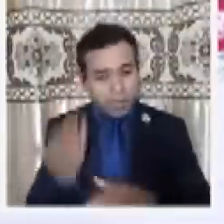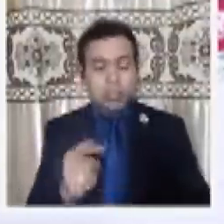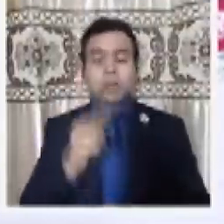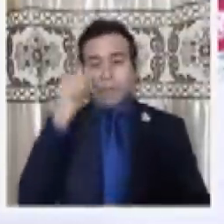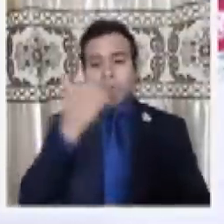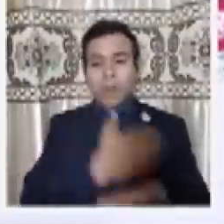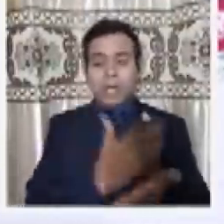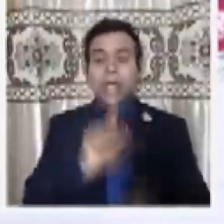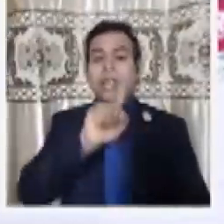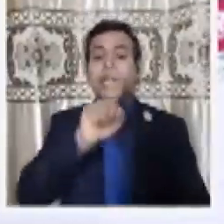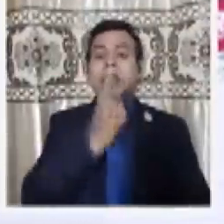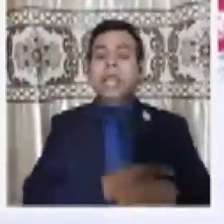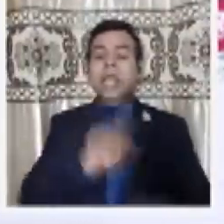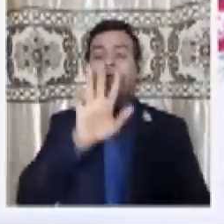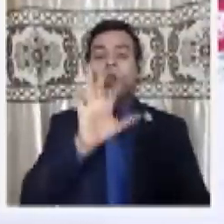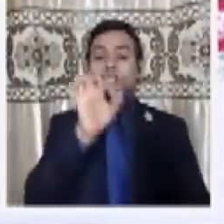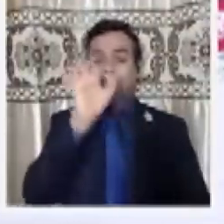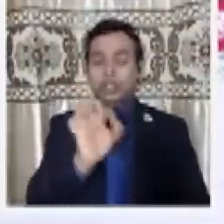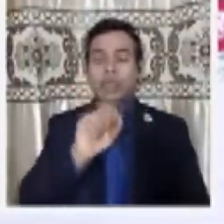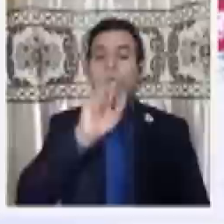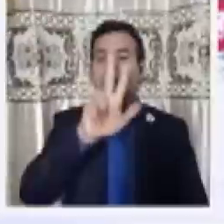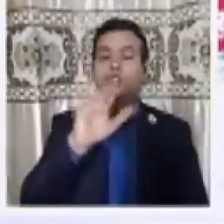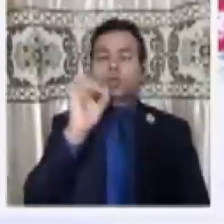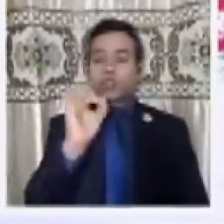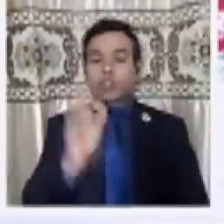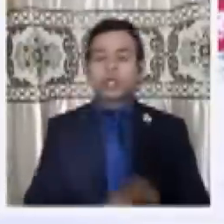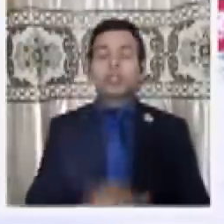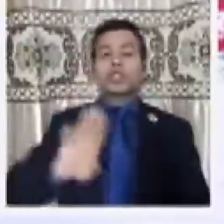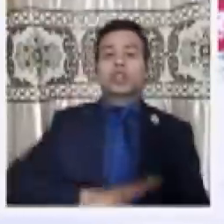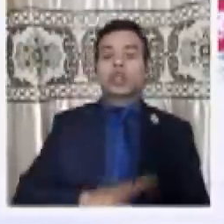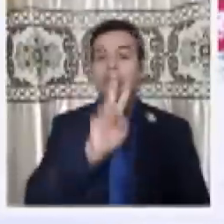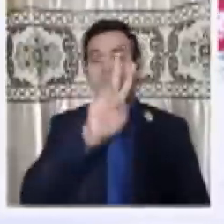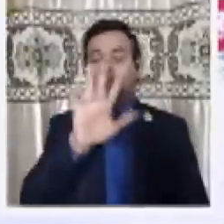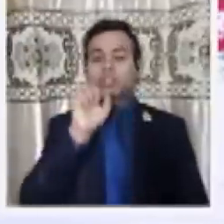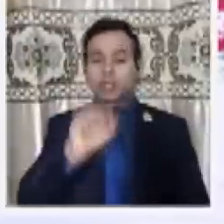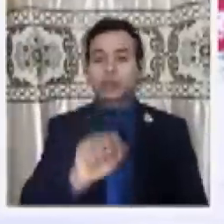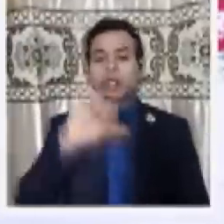এ পর্যন্ত বিভাগওয়ারি মৃত্যুর শতকরা হার ঢাকা বিভাগ